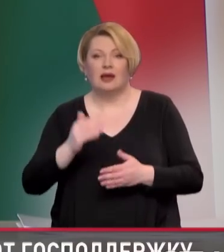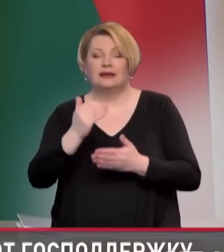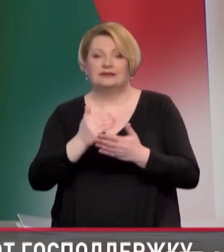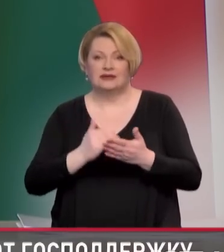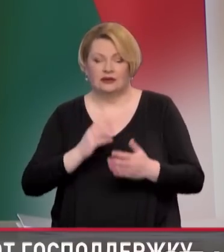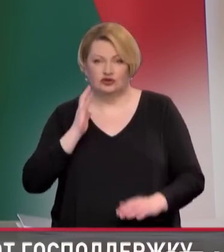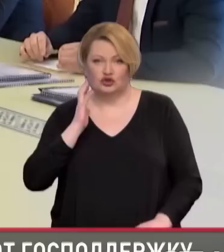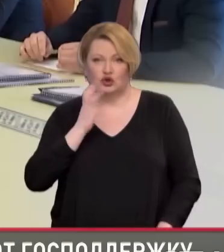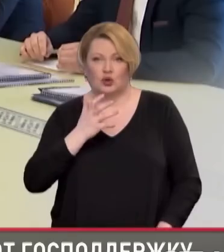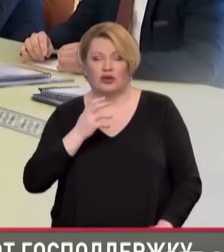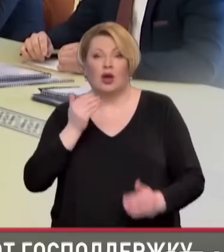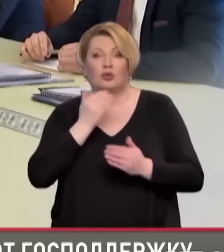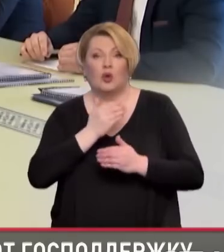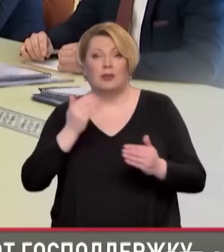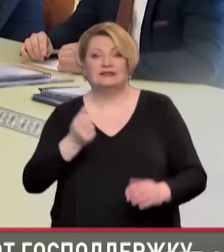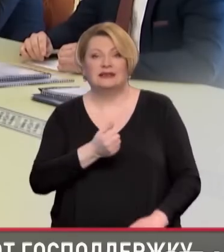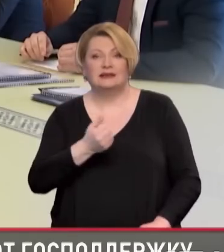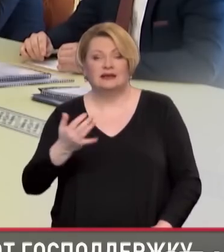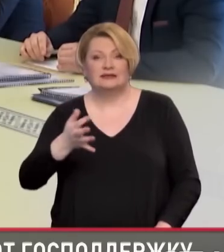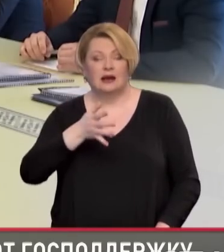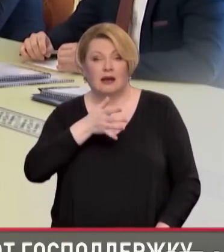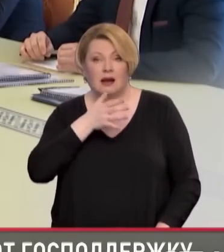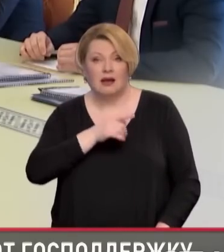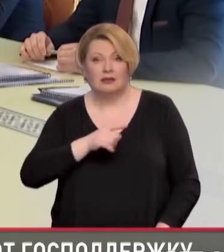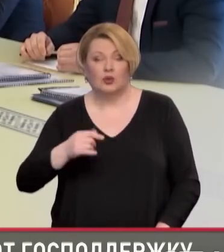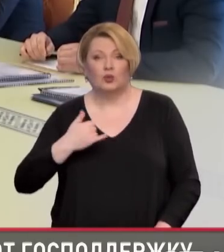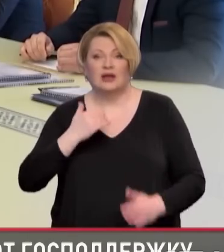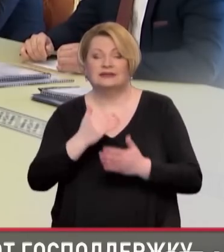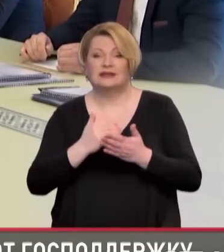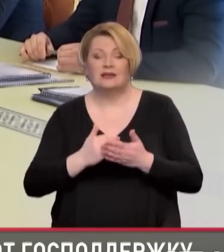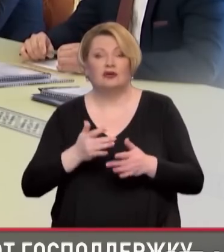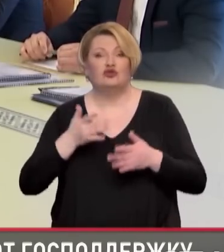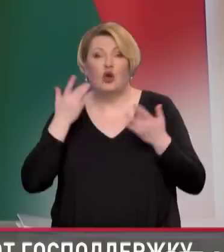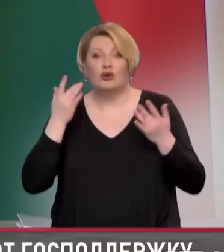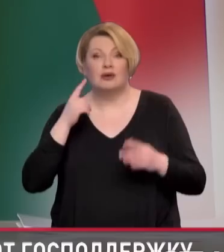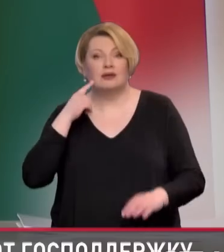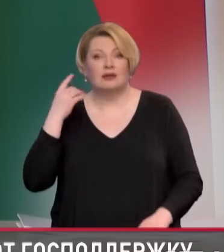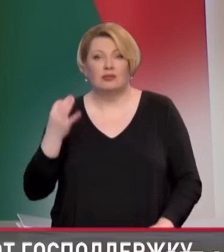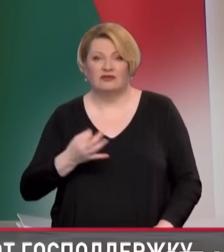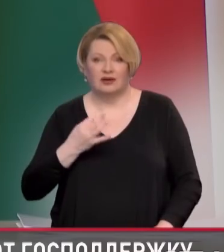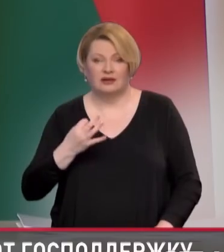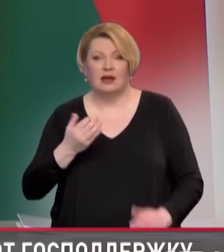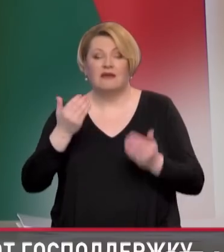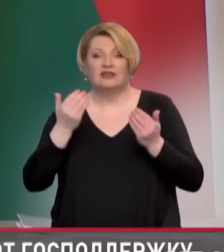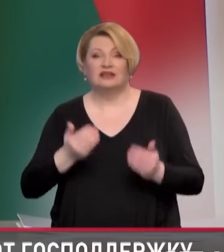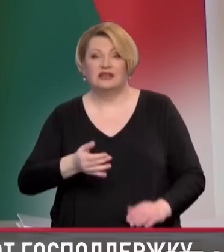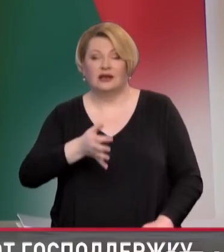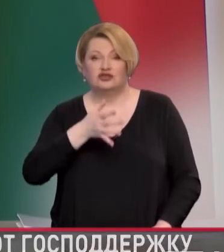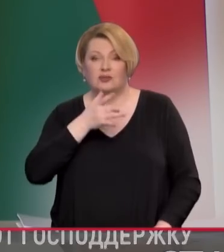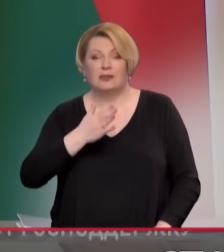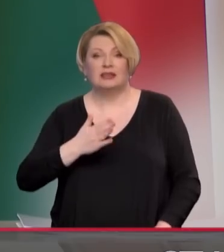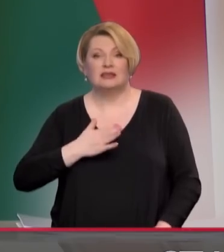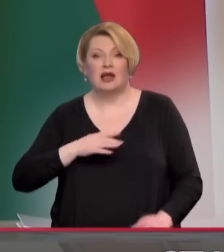серьезная, но последние несколько лет у нас задач легких не бывает. В настоящий момент наш